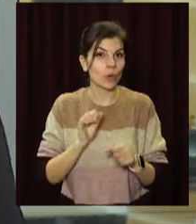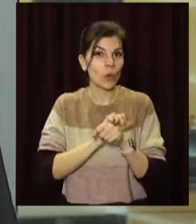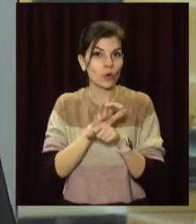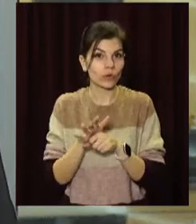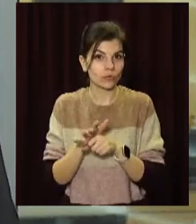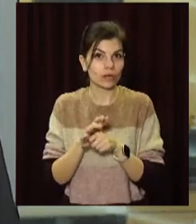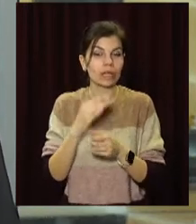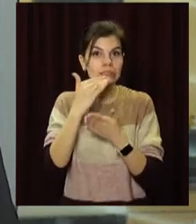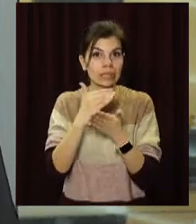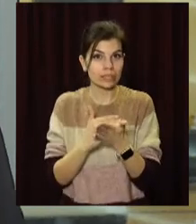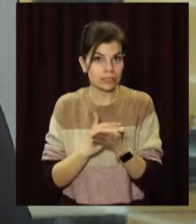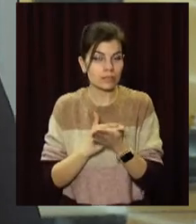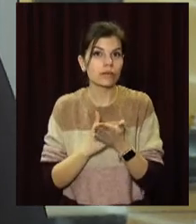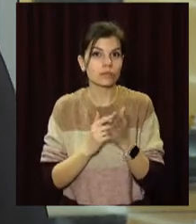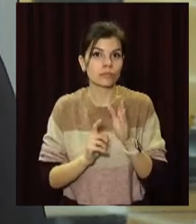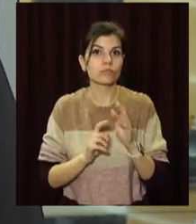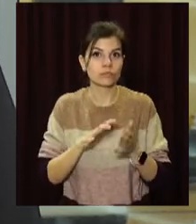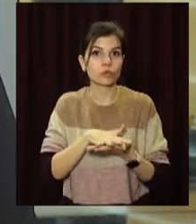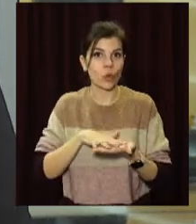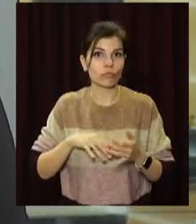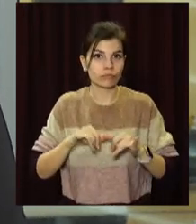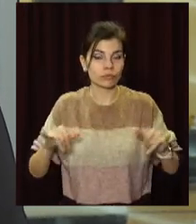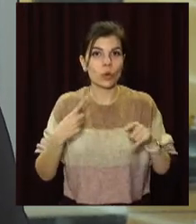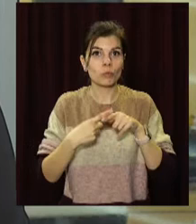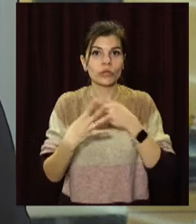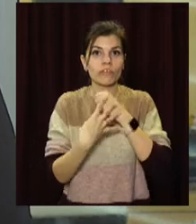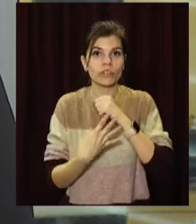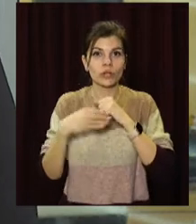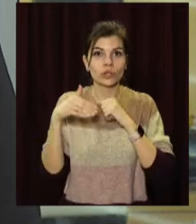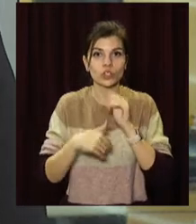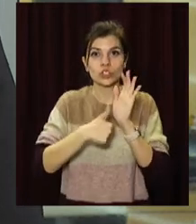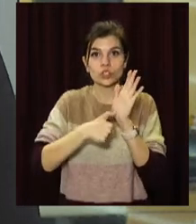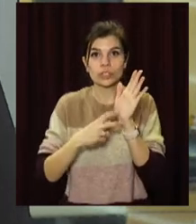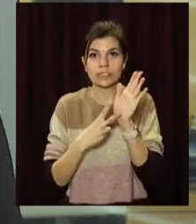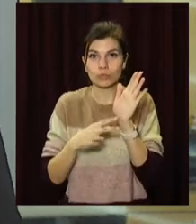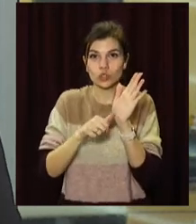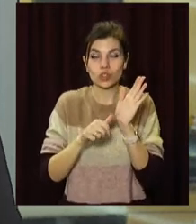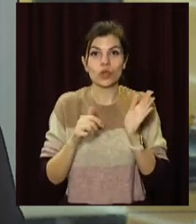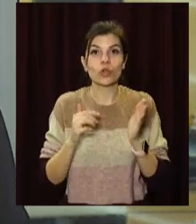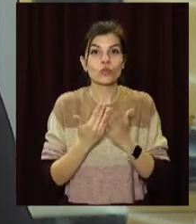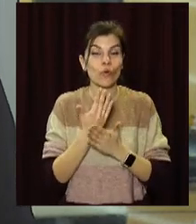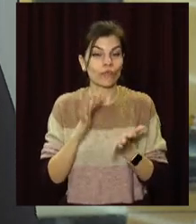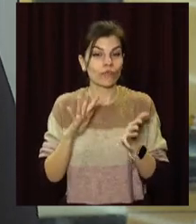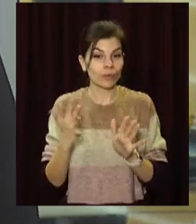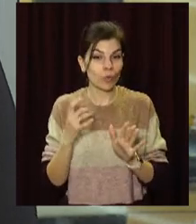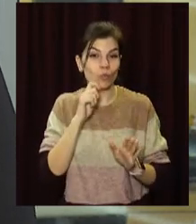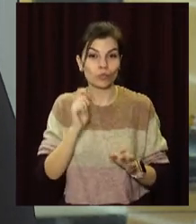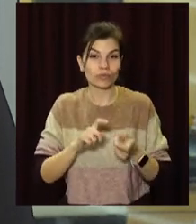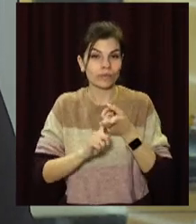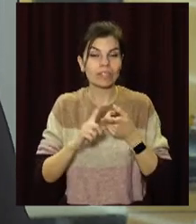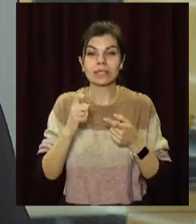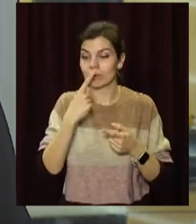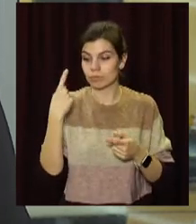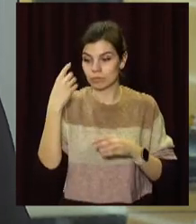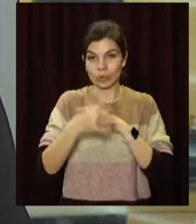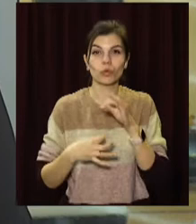Коронавірусна статистика продовжує зростати. Плюс 19 676 нових випадків інфікування в Україні за минулу